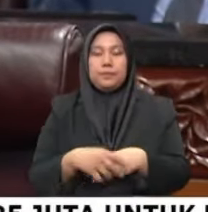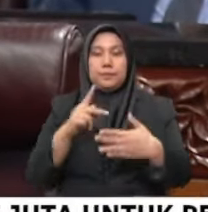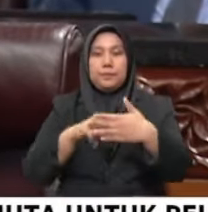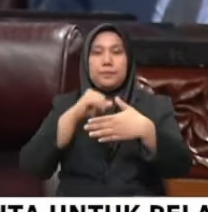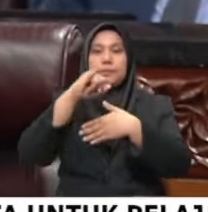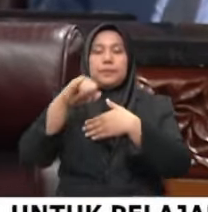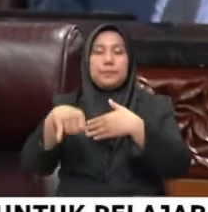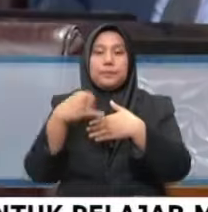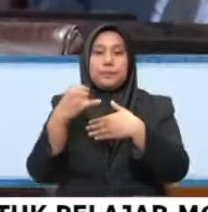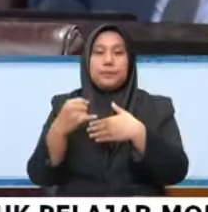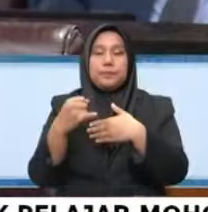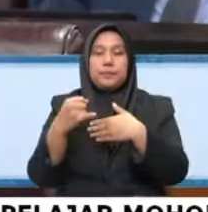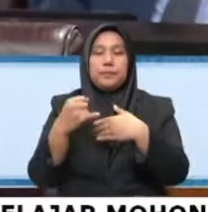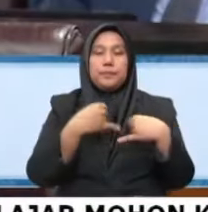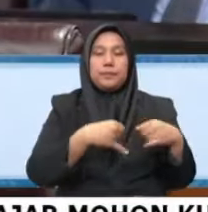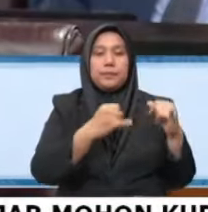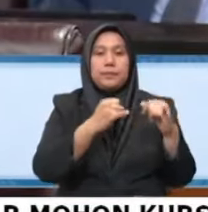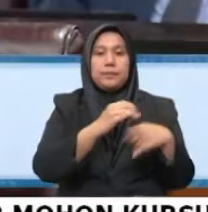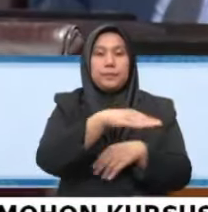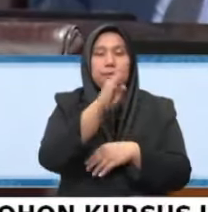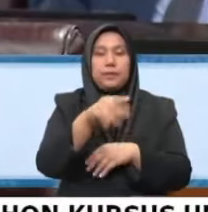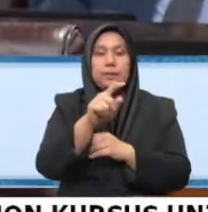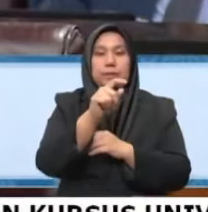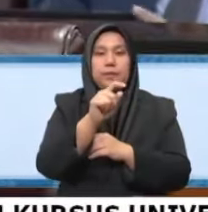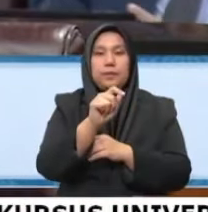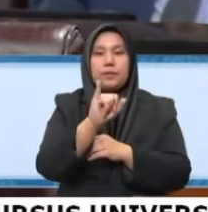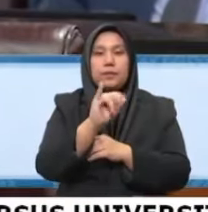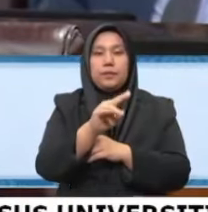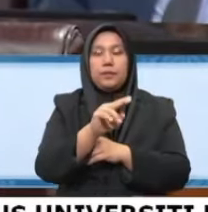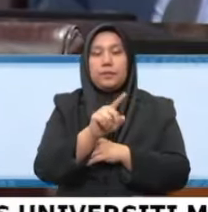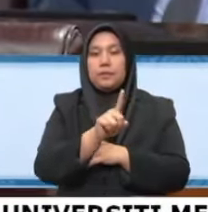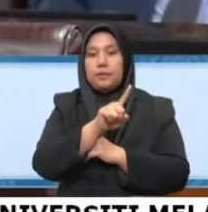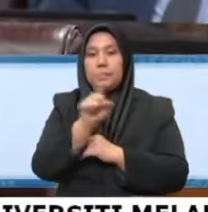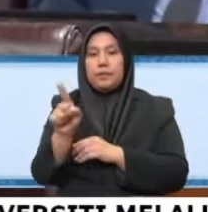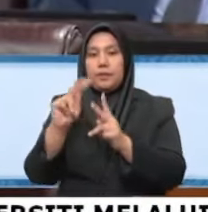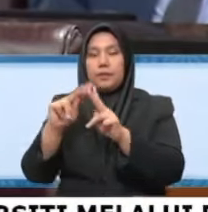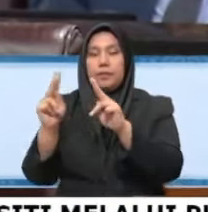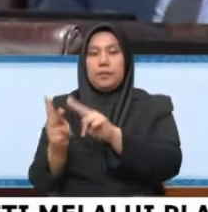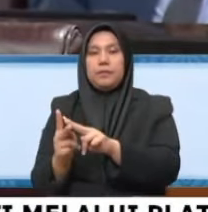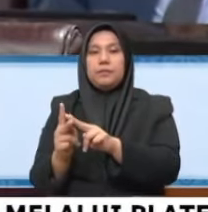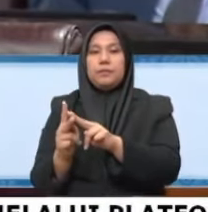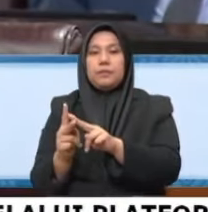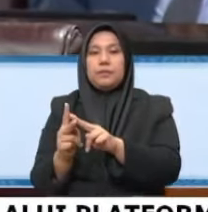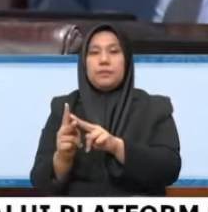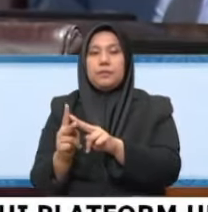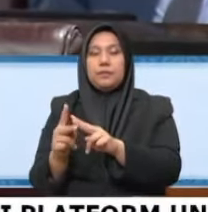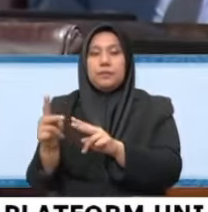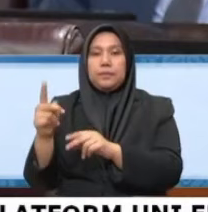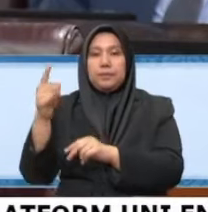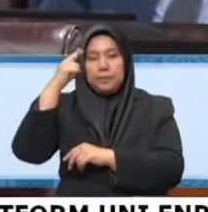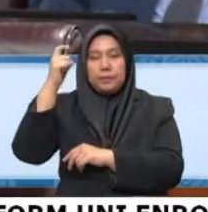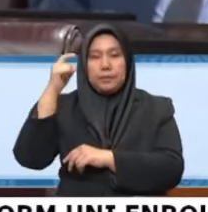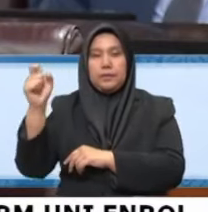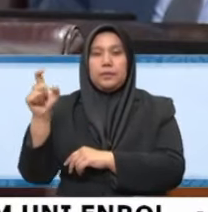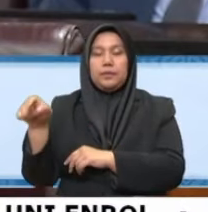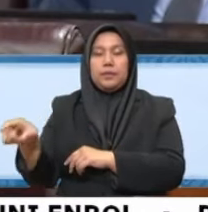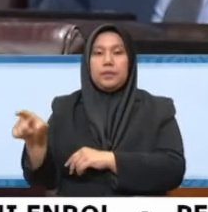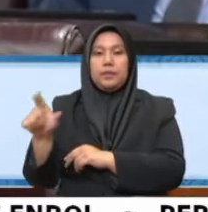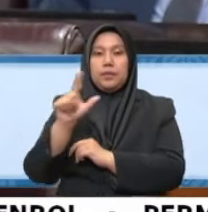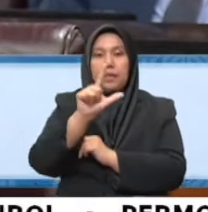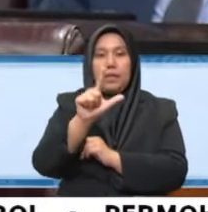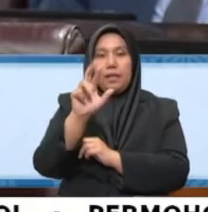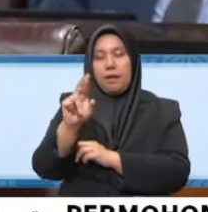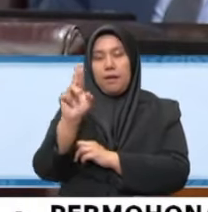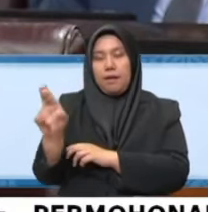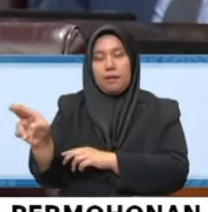Jalan Bukit Tiu ke Kampung Berangan Magnet yang dahulunya dikenali sebagai Lebuh Raya Rakyat